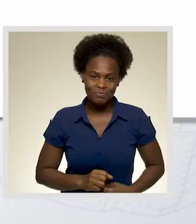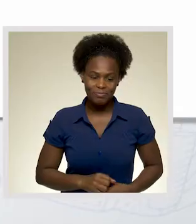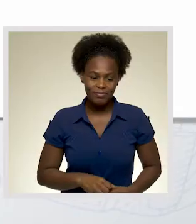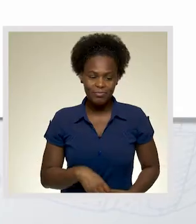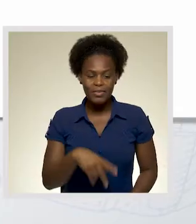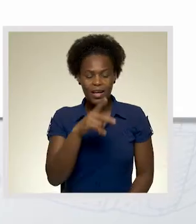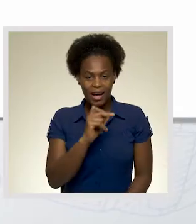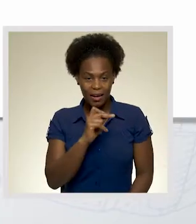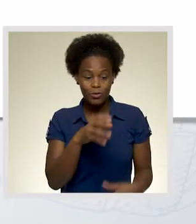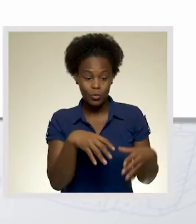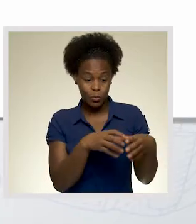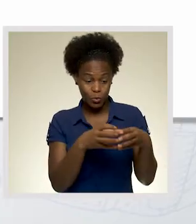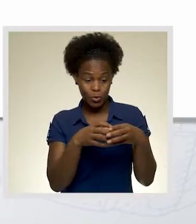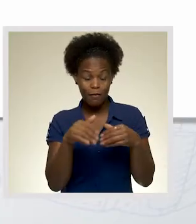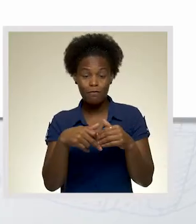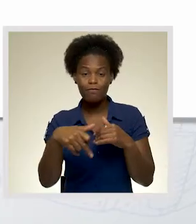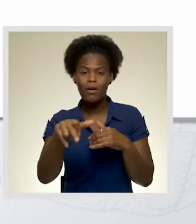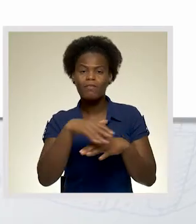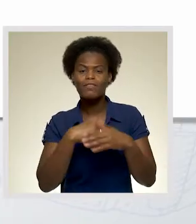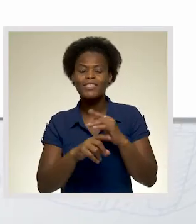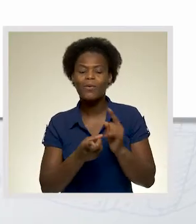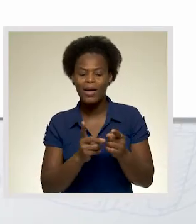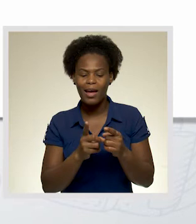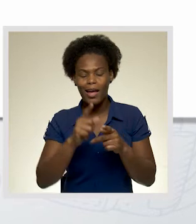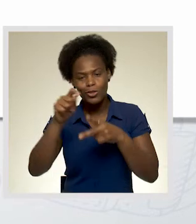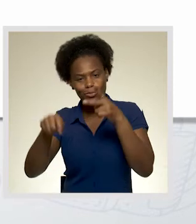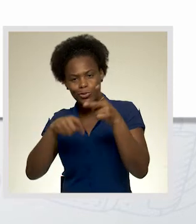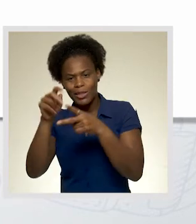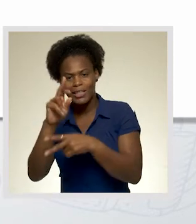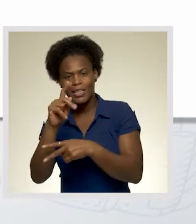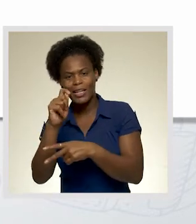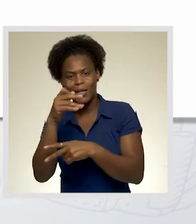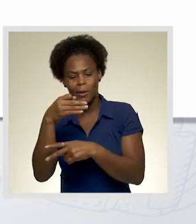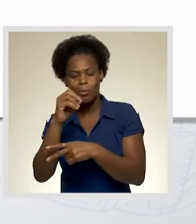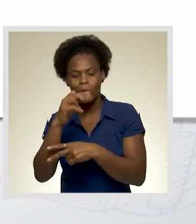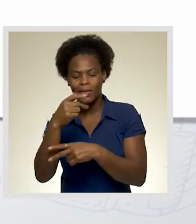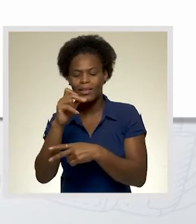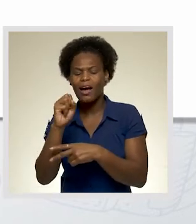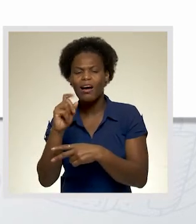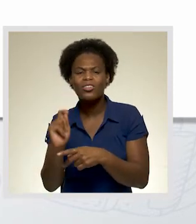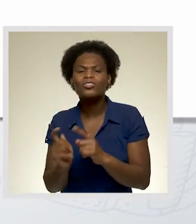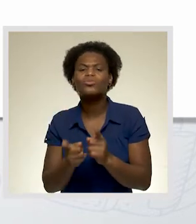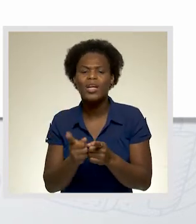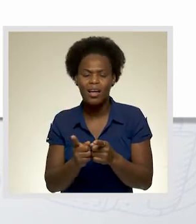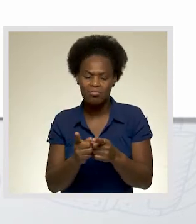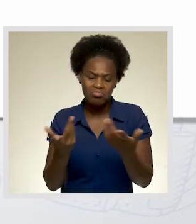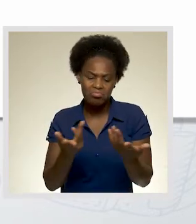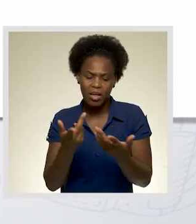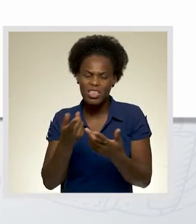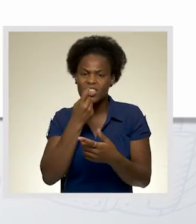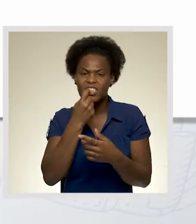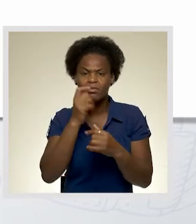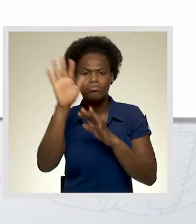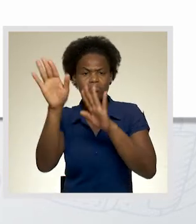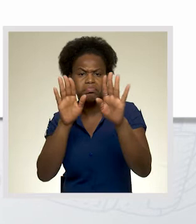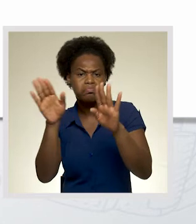A. L'équipe est allée faire un reportage sur des cercles